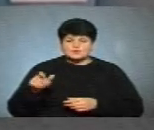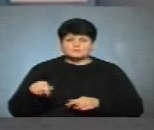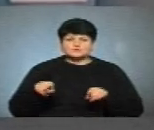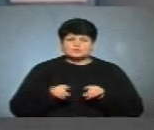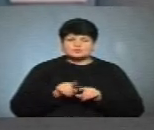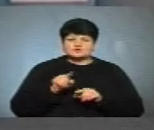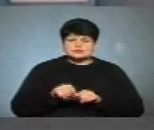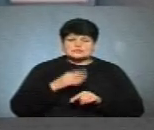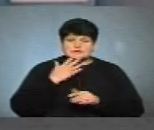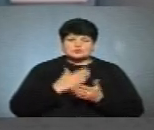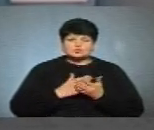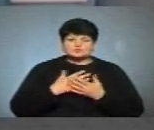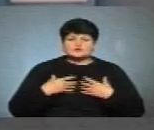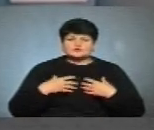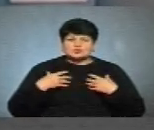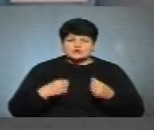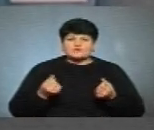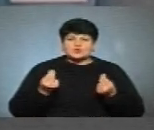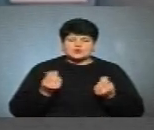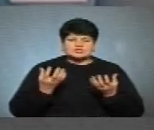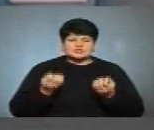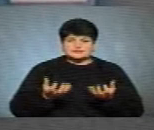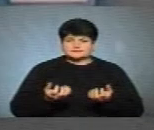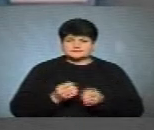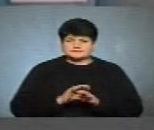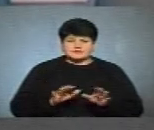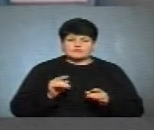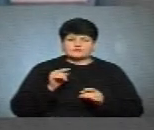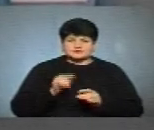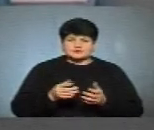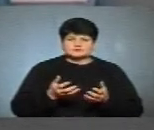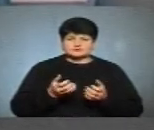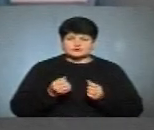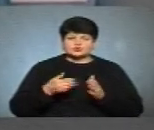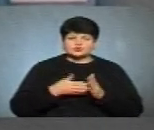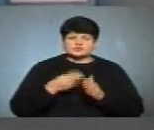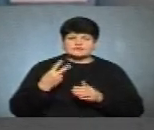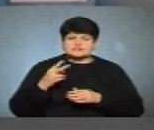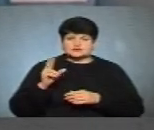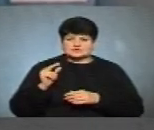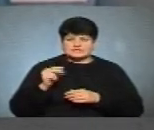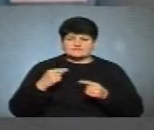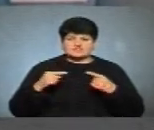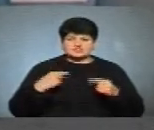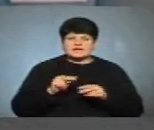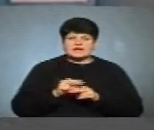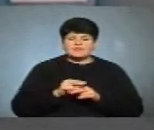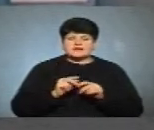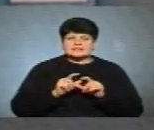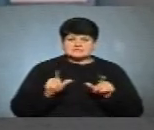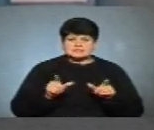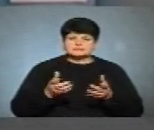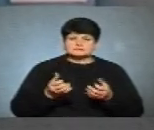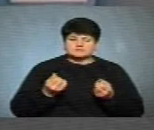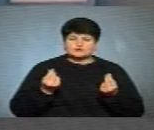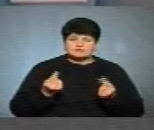з Національної служби здоров'я кошти ще не надійшли. Вони надходять до 20-го числа. В інших лікувальних закладах надійшли кошти,